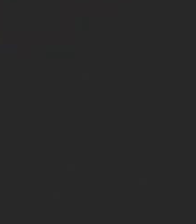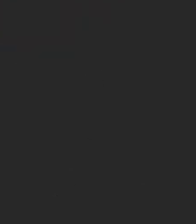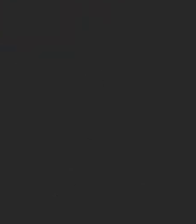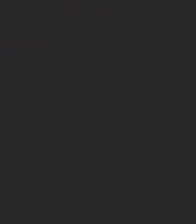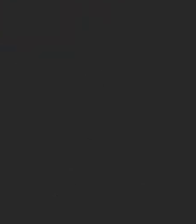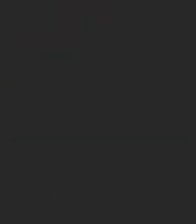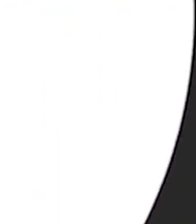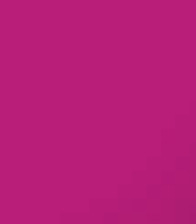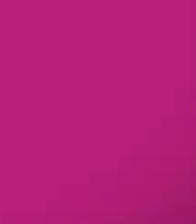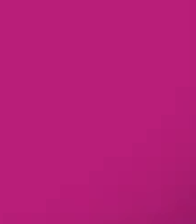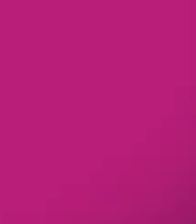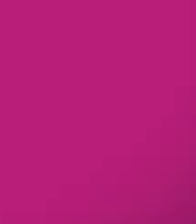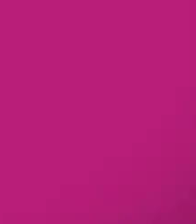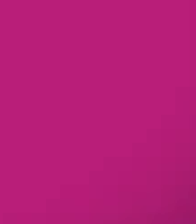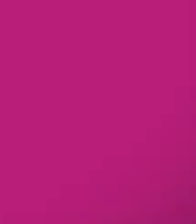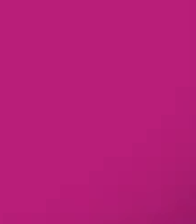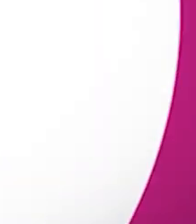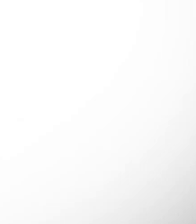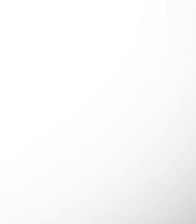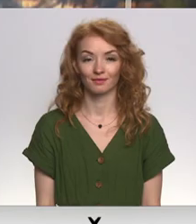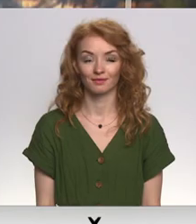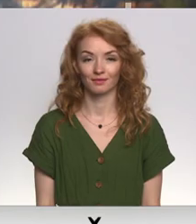Re! Viss ēters ir te!